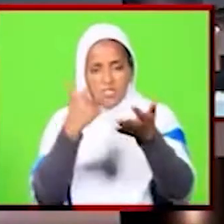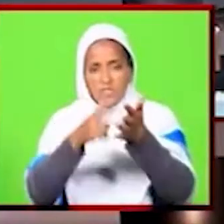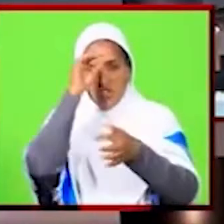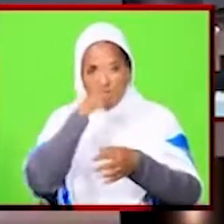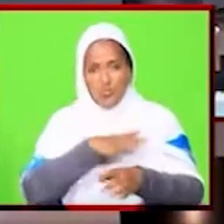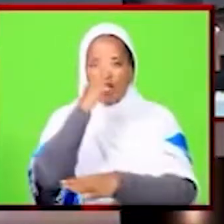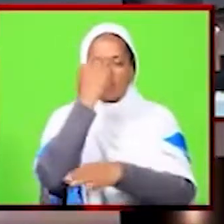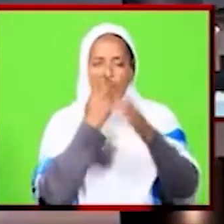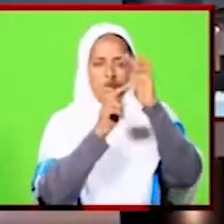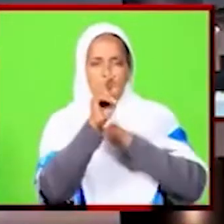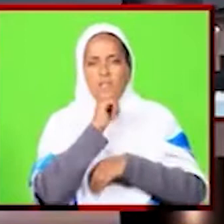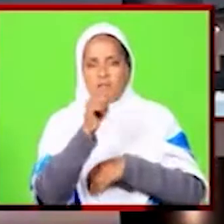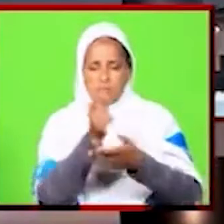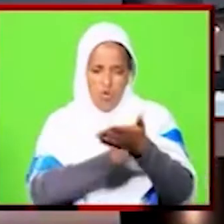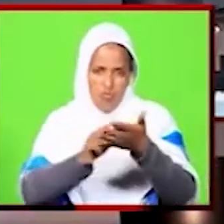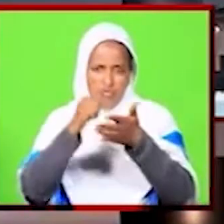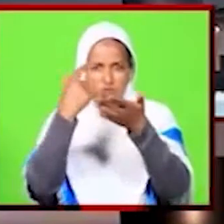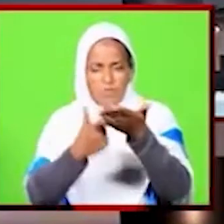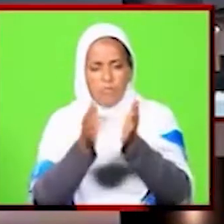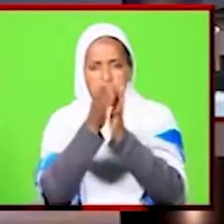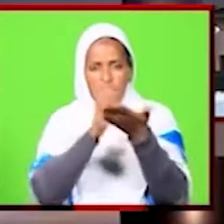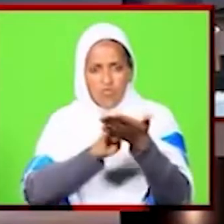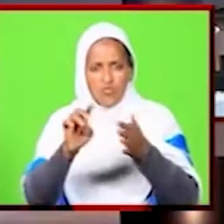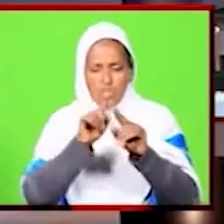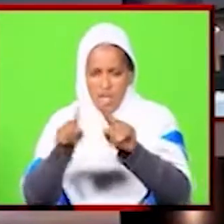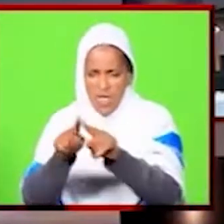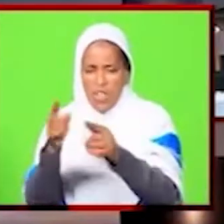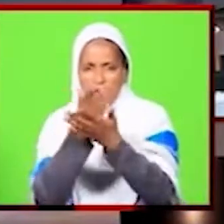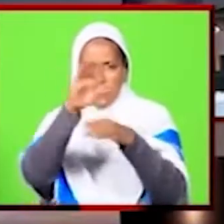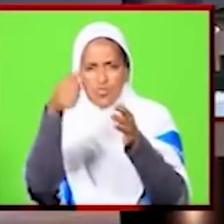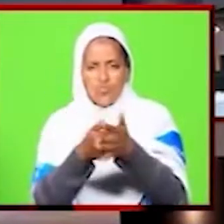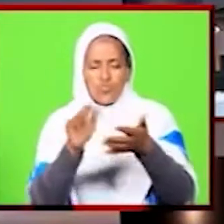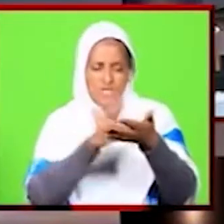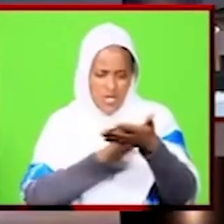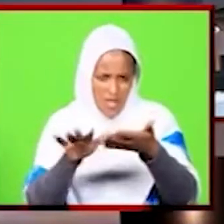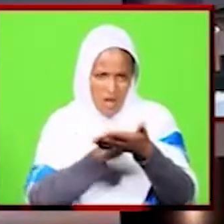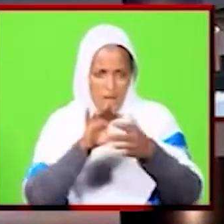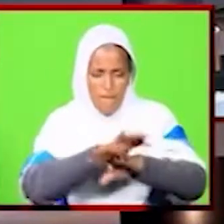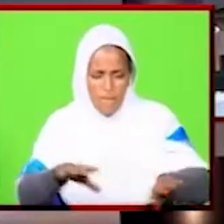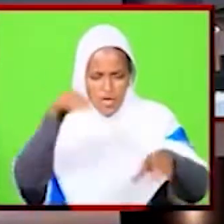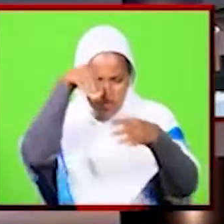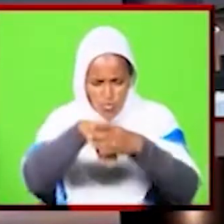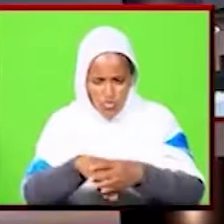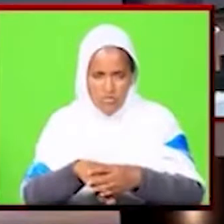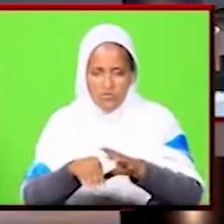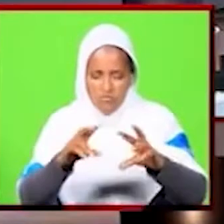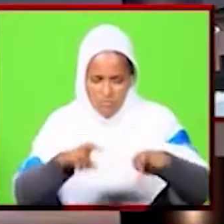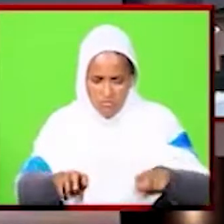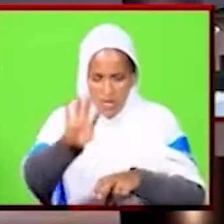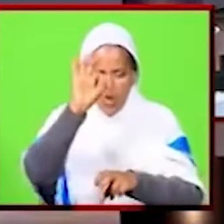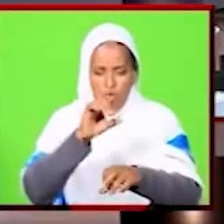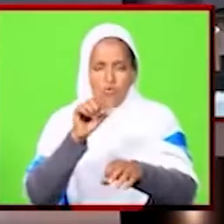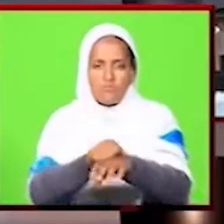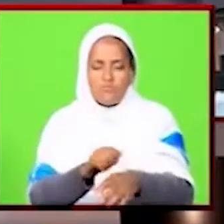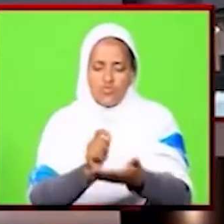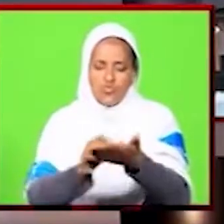ስለመደበላለቁ በግልጽ ይናገራል። እንግዲህ እነዛ ሰዎች የእግዚአብሔር ነቢያት አይደሉም ይሄን የጻፉት። ስለዚህ በመጽሐፍ ቅዱስ ያሉ የተለያዩ ነገሮች